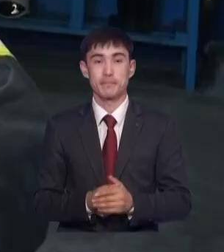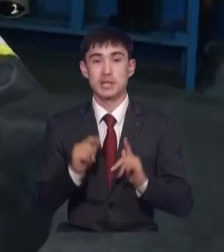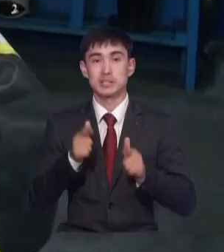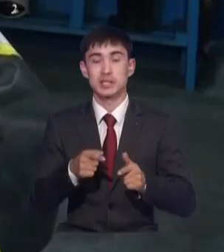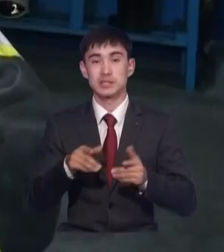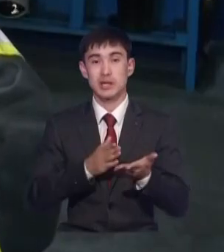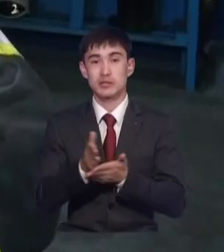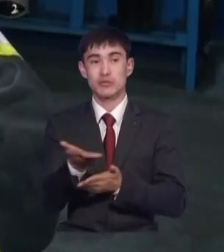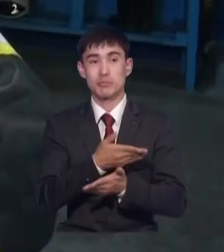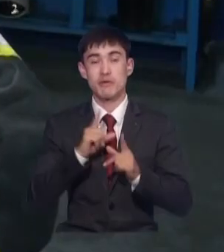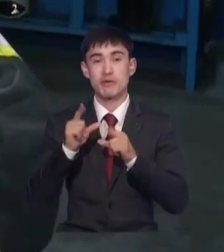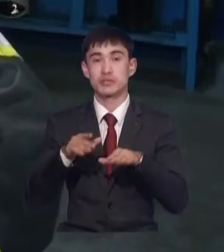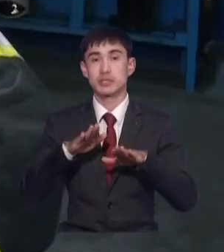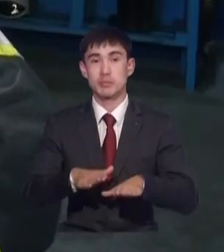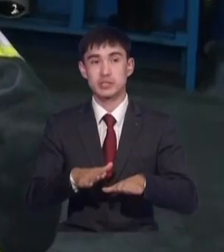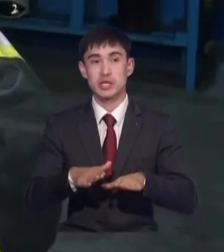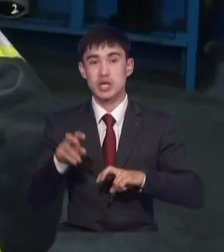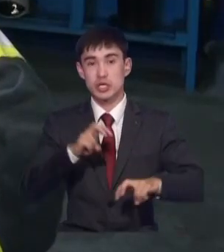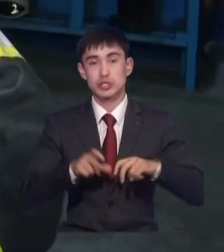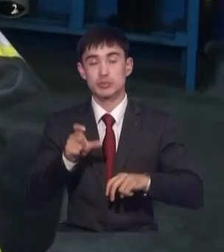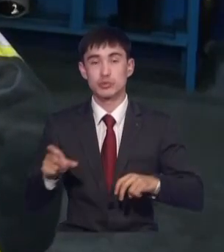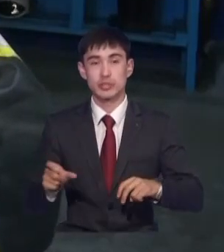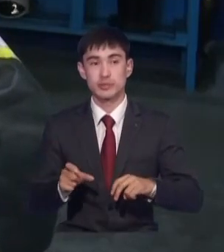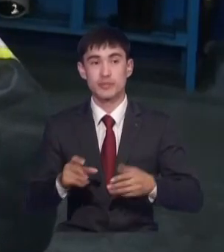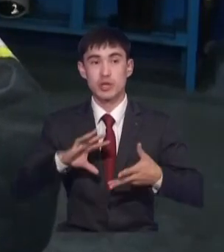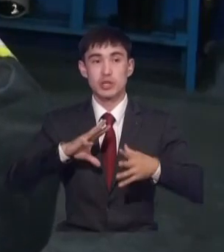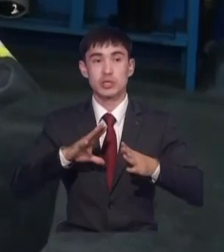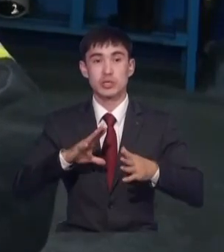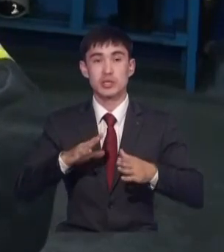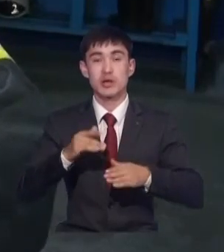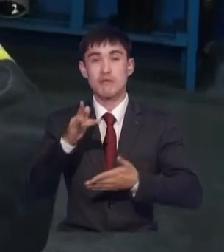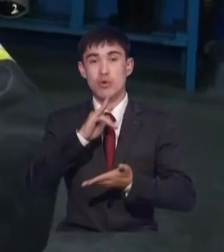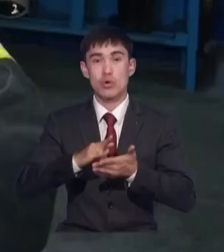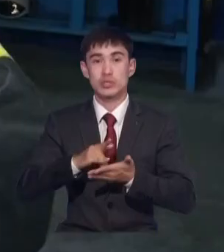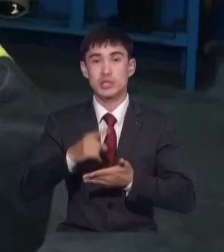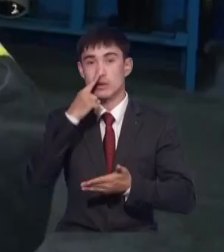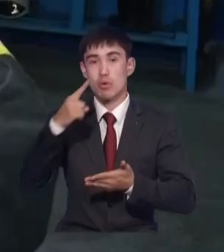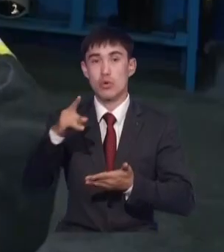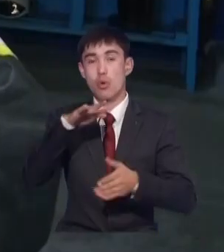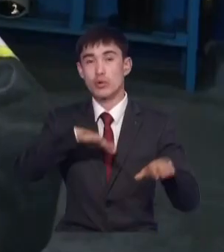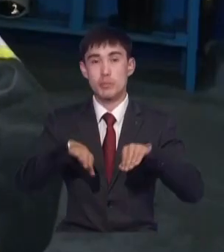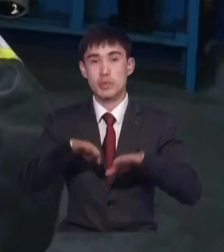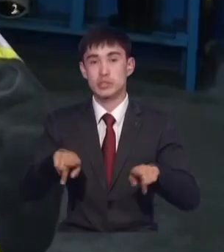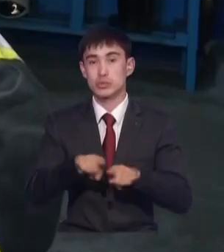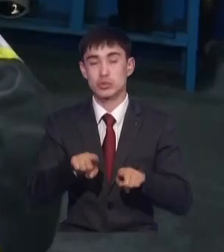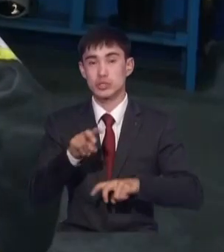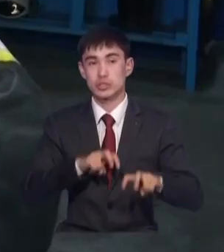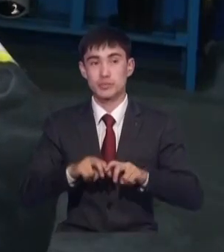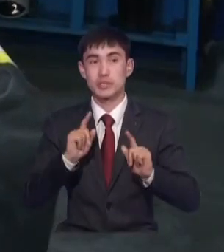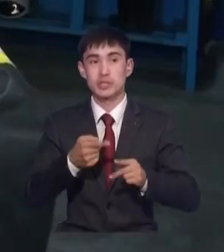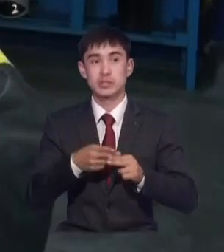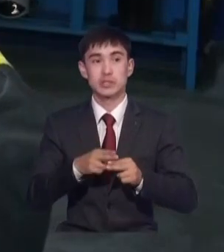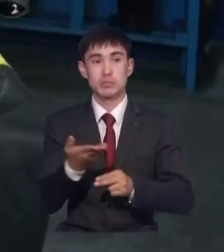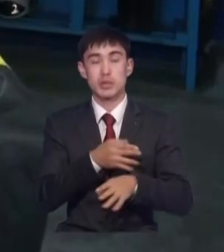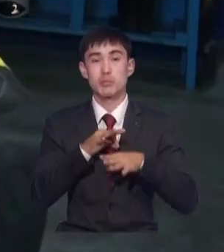Согласно ориентировке, мы выезжаем на местность, ищем людей. Не только в пригороде, не только в городе, но и в горной местности. Согласно этому,